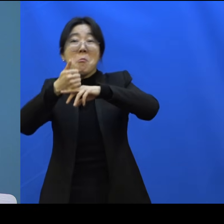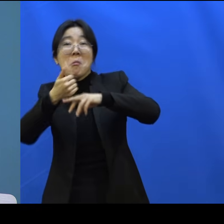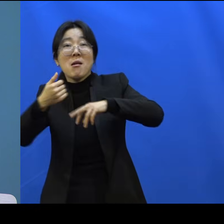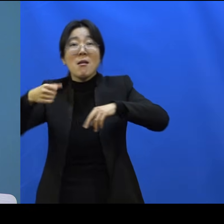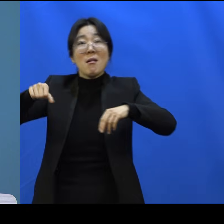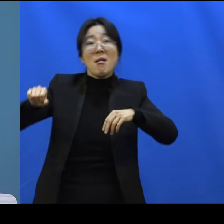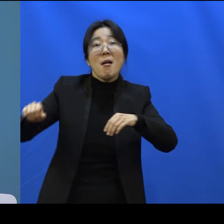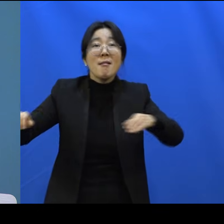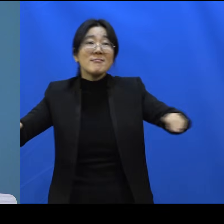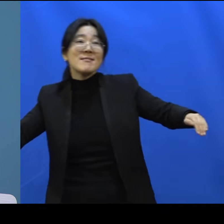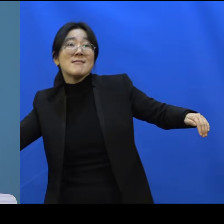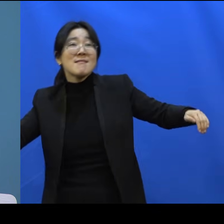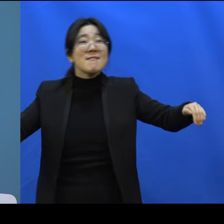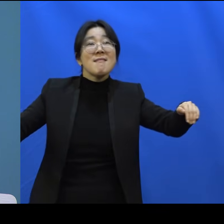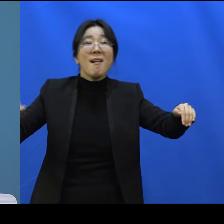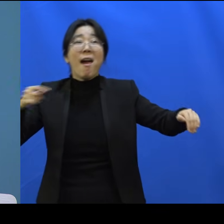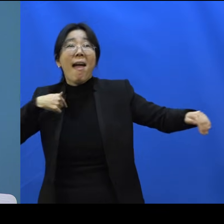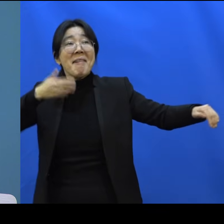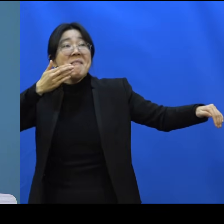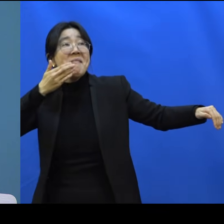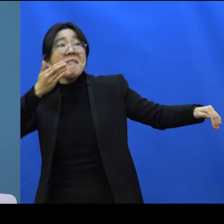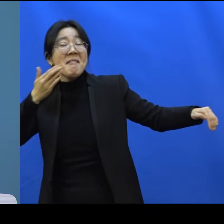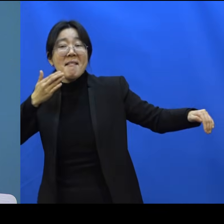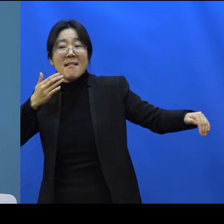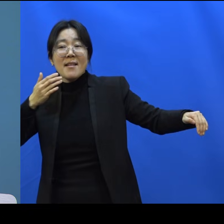요거예요. 나는 아무것도 아닙니다.